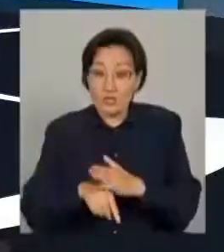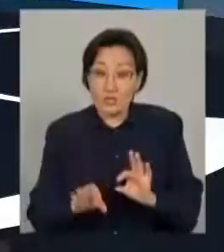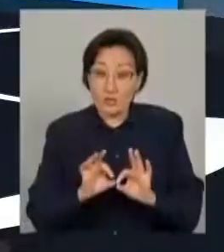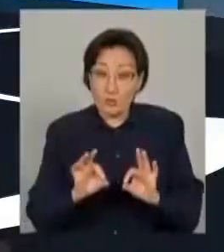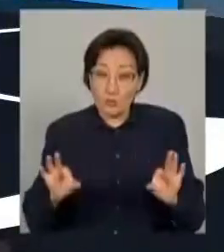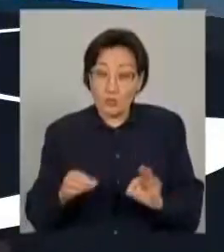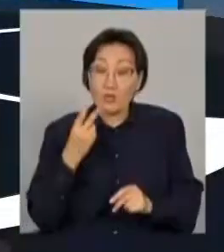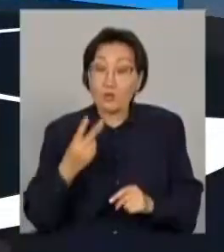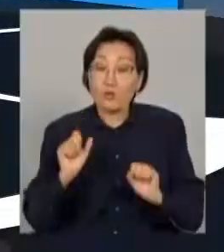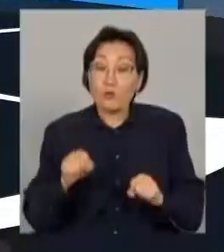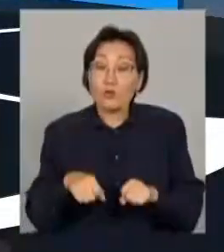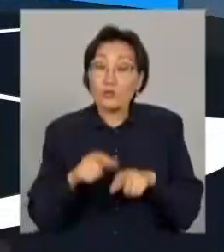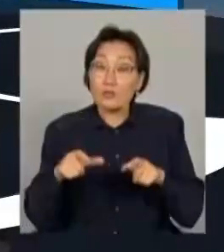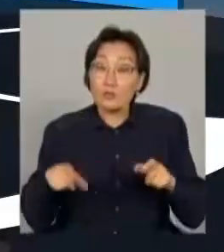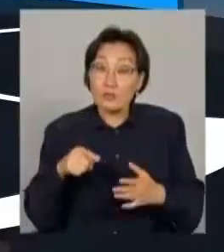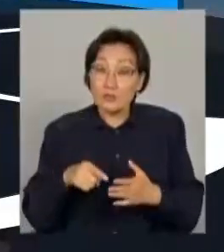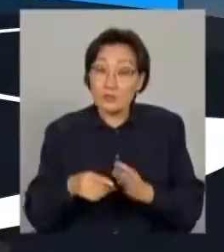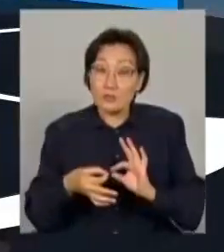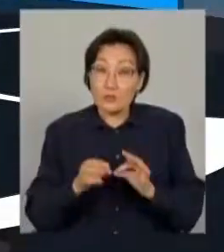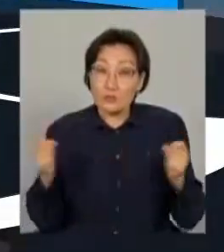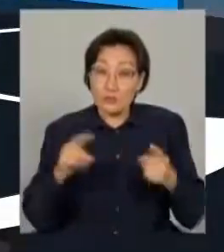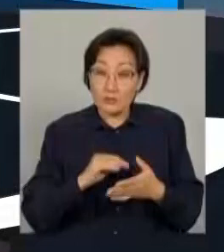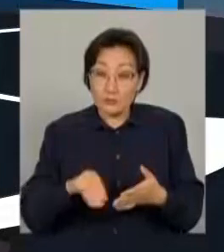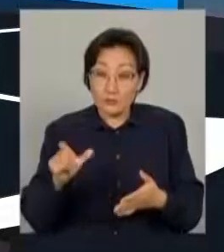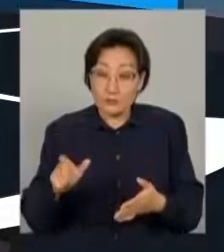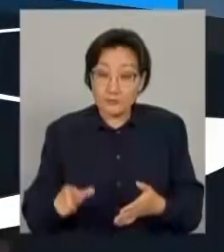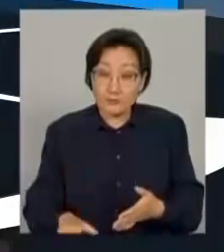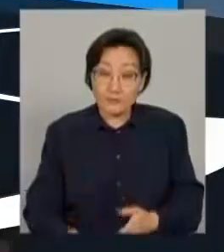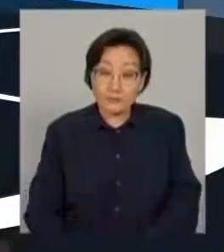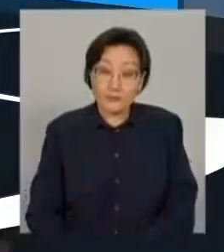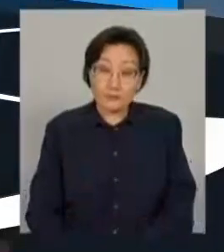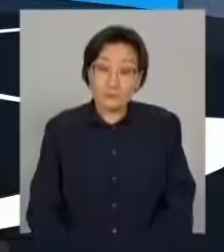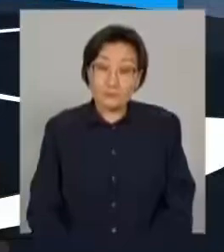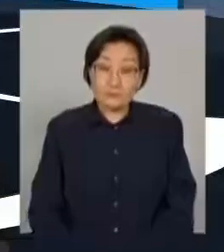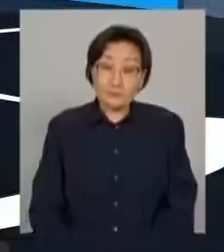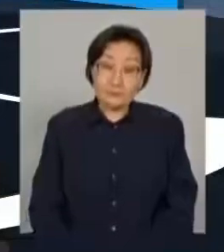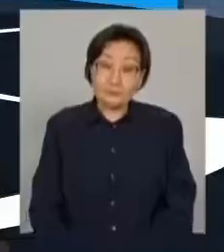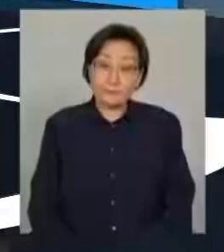көрінеді дейді жергілікті тұрғындар. Мәселенің анықтанығын әріптесім Оразай Нұртай анықтап келді.